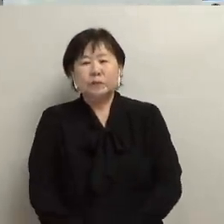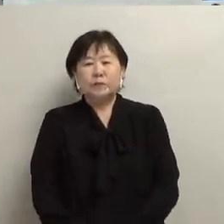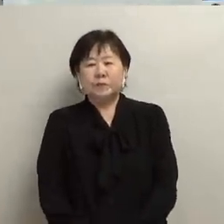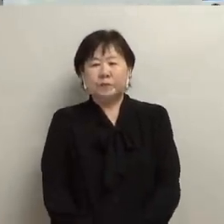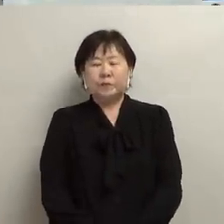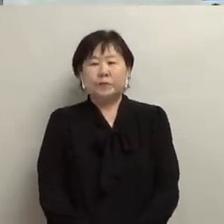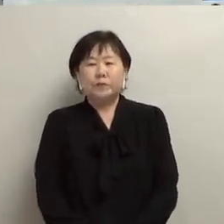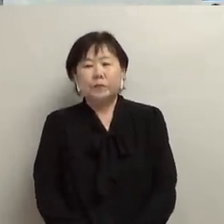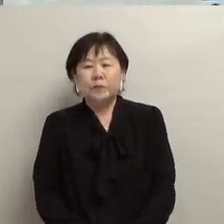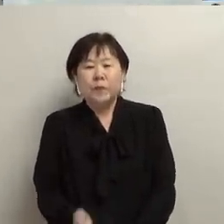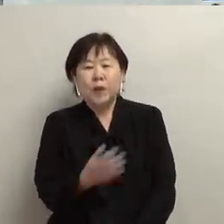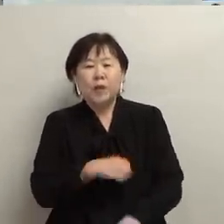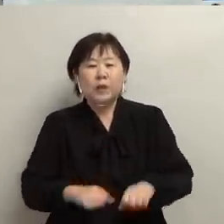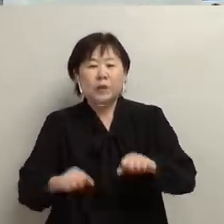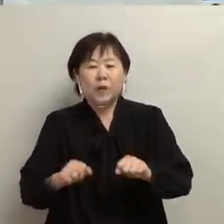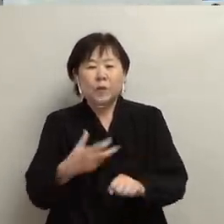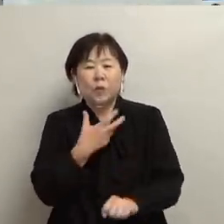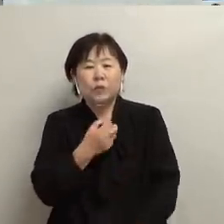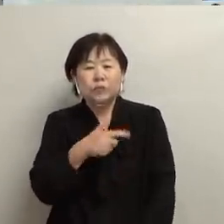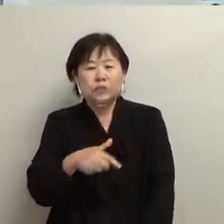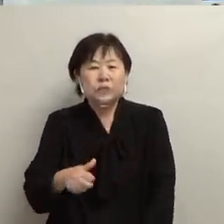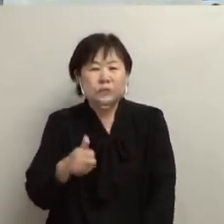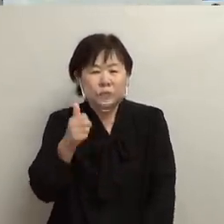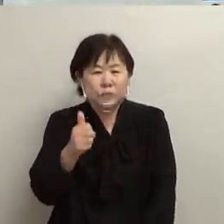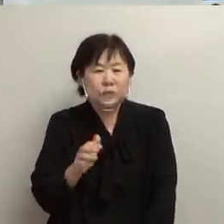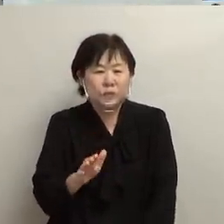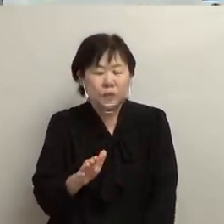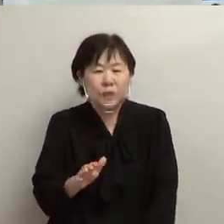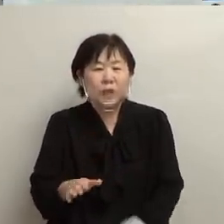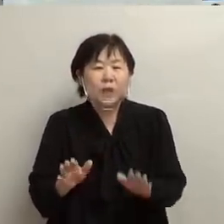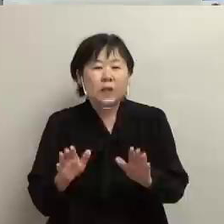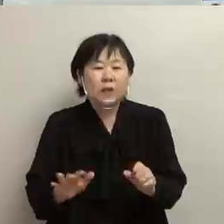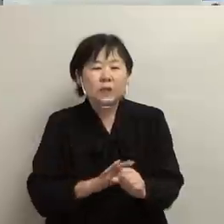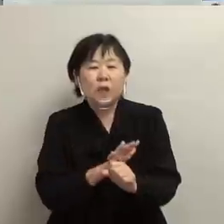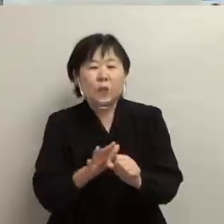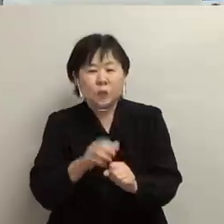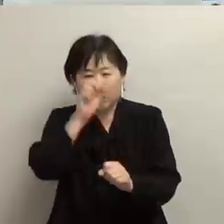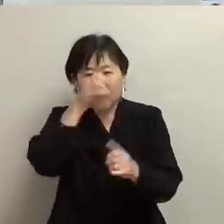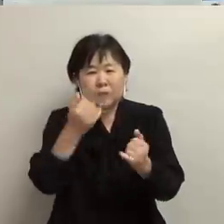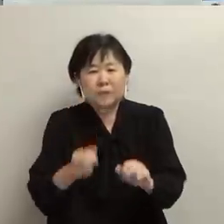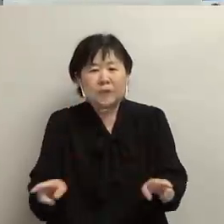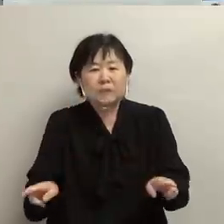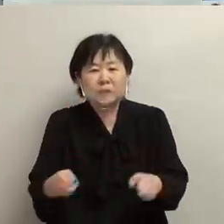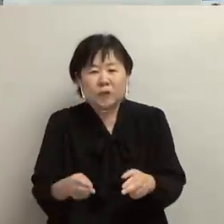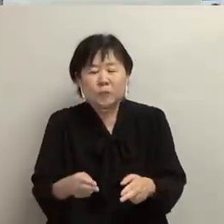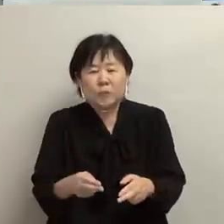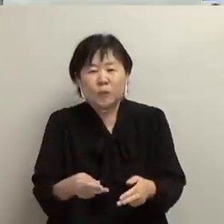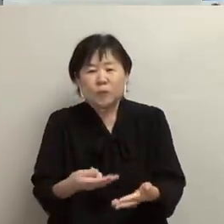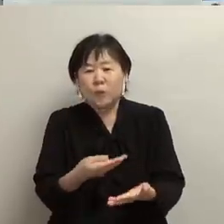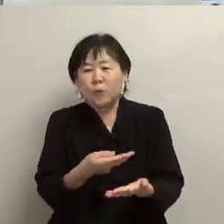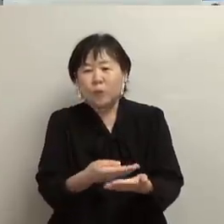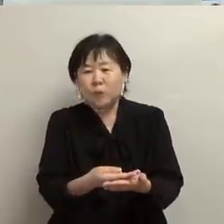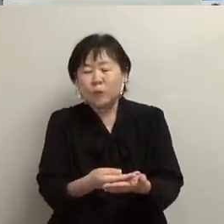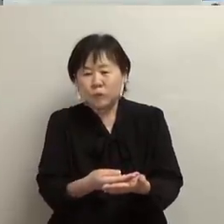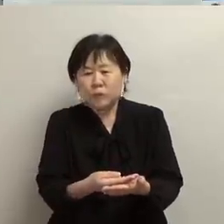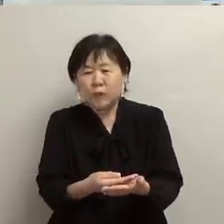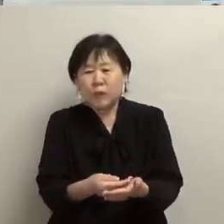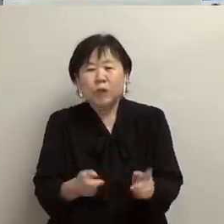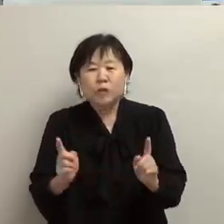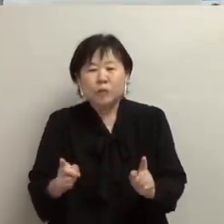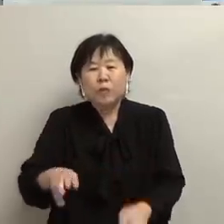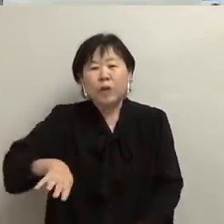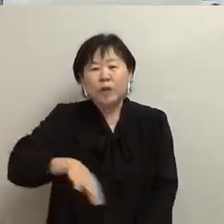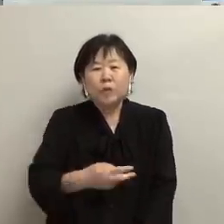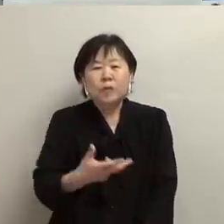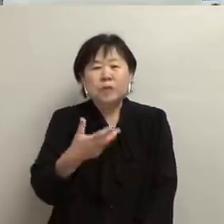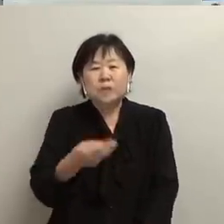8建国支部長でございます現在ですねあの頃ラーの患者の方の専用病床としてへと軍の展示は470集を